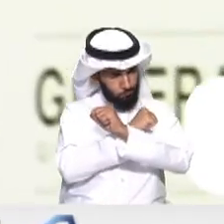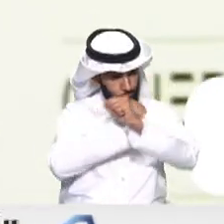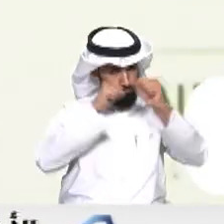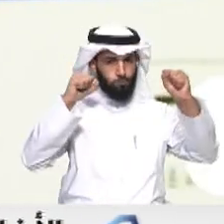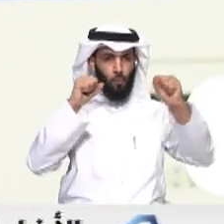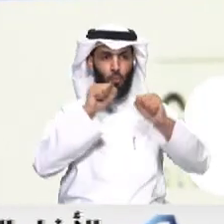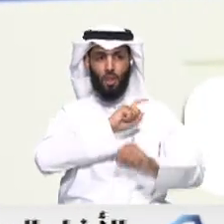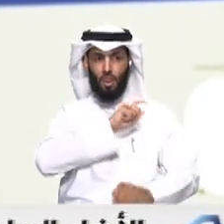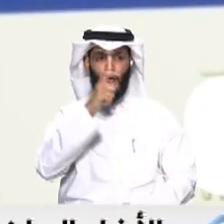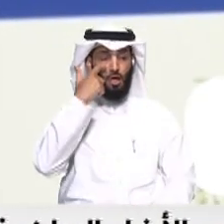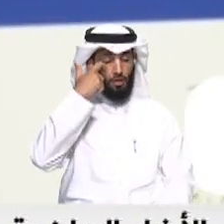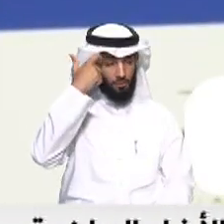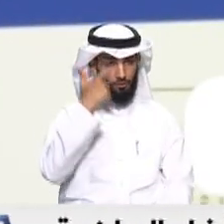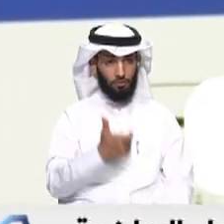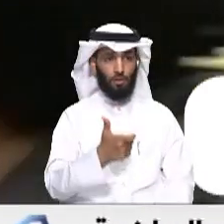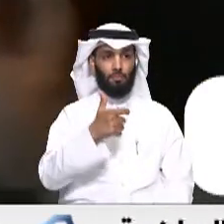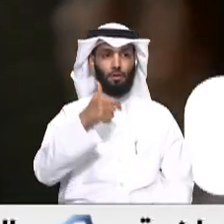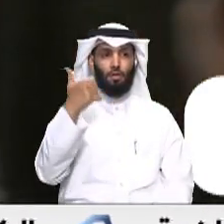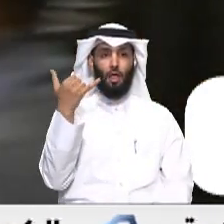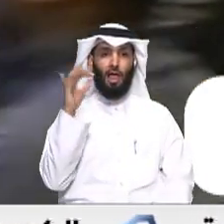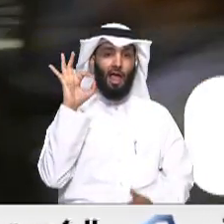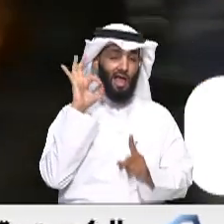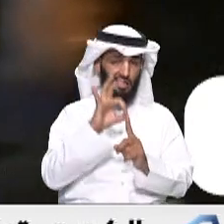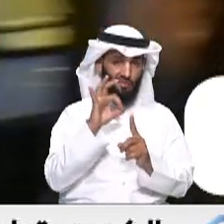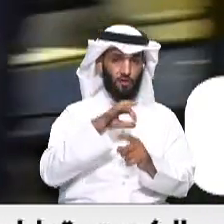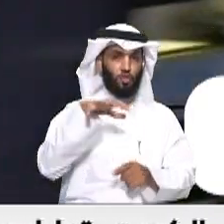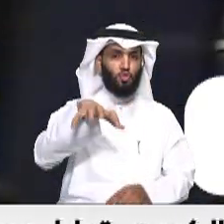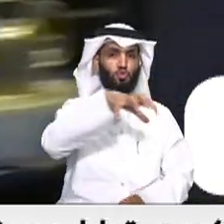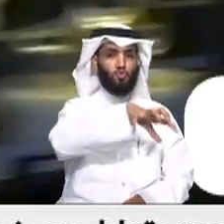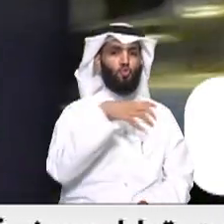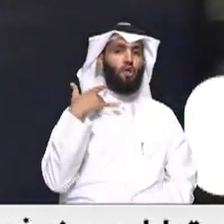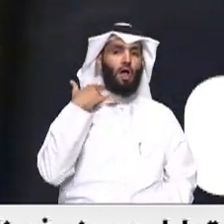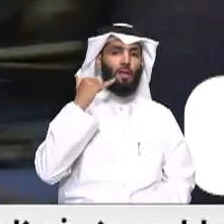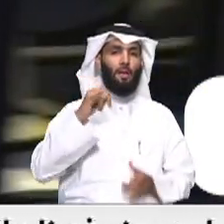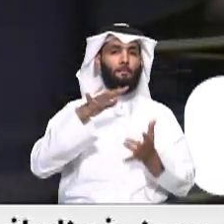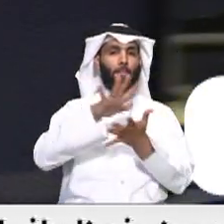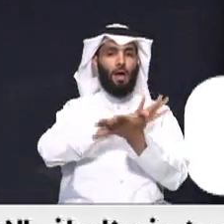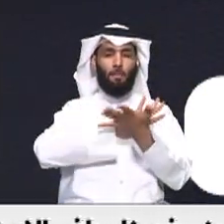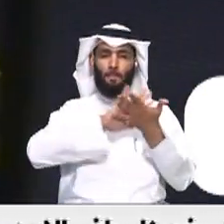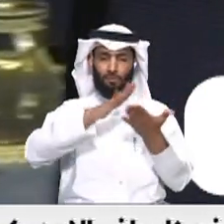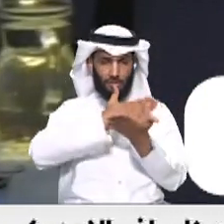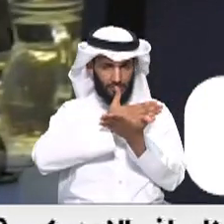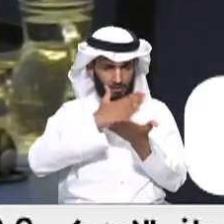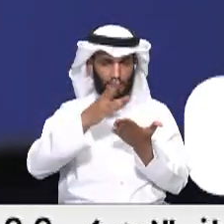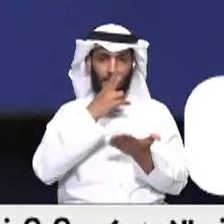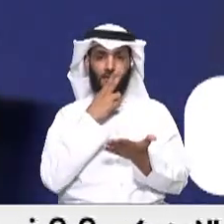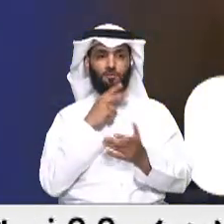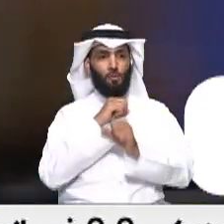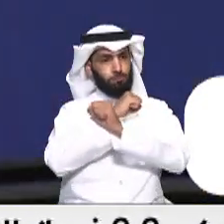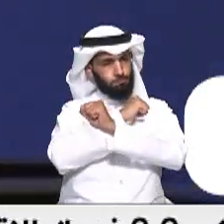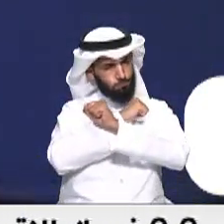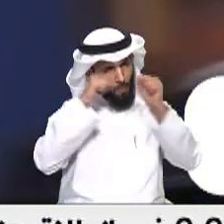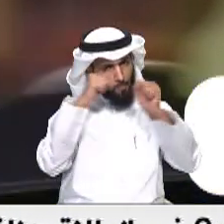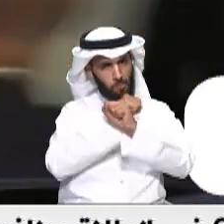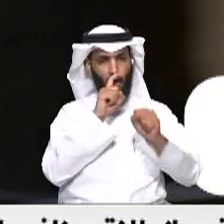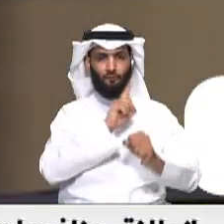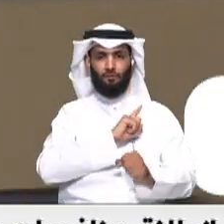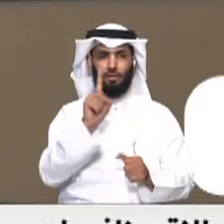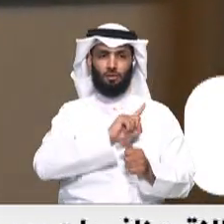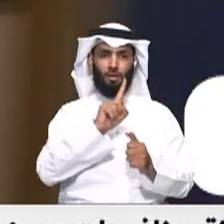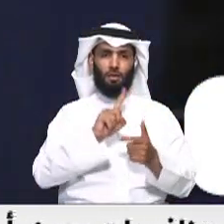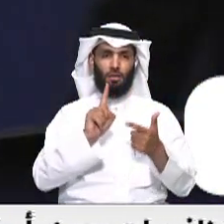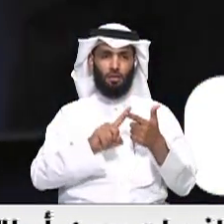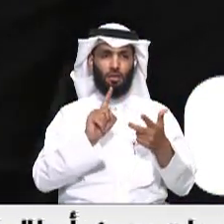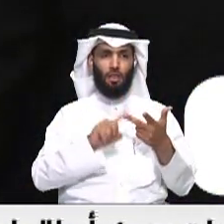الأوسط وسبل جعل المنطقة خالية من الأسلحة النووية، مطالبا في هذا الصدد بضرورة إخضاع المنشآت